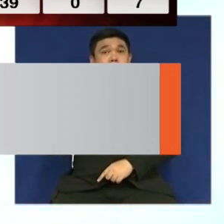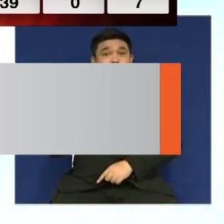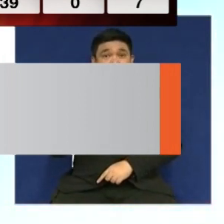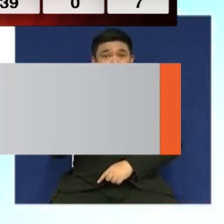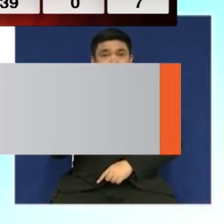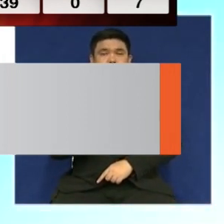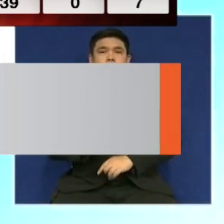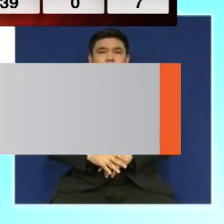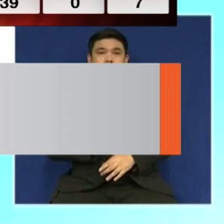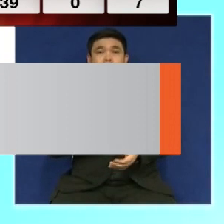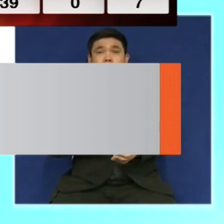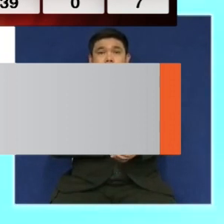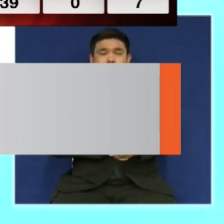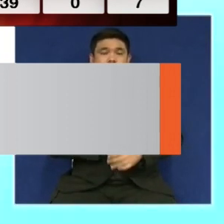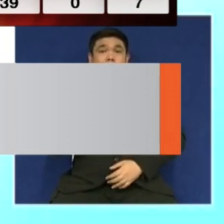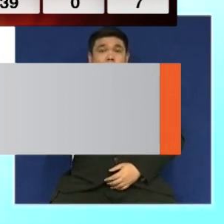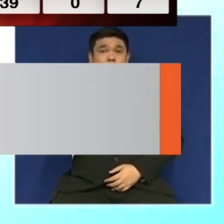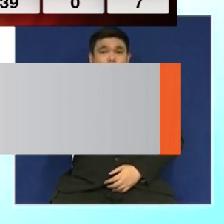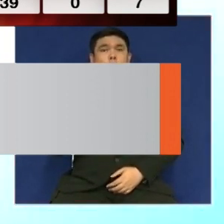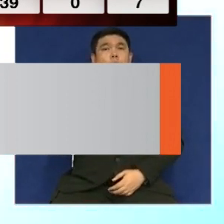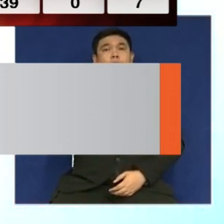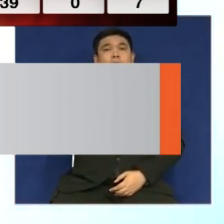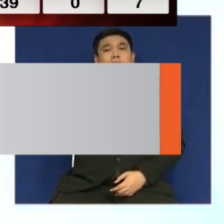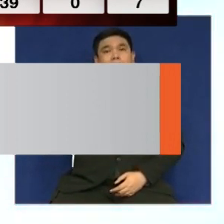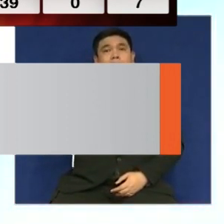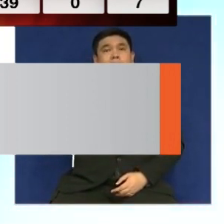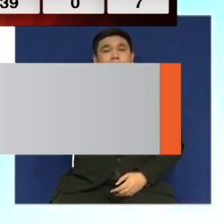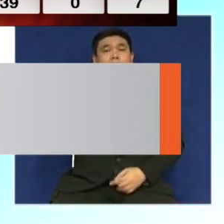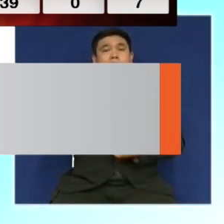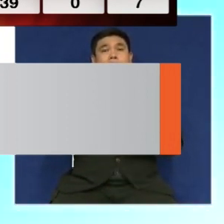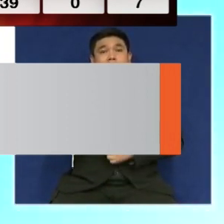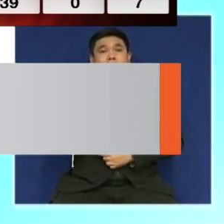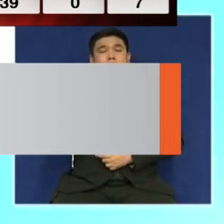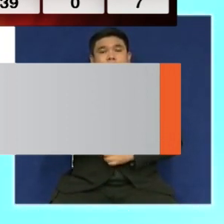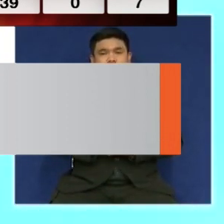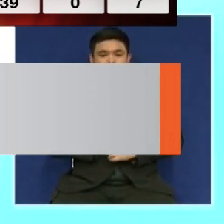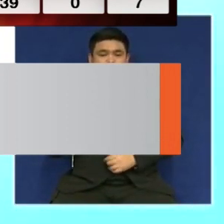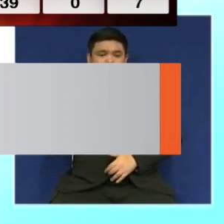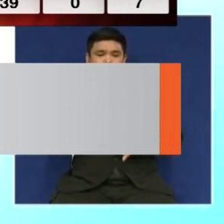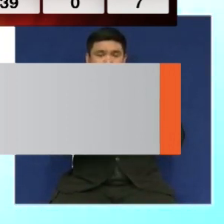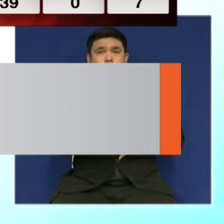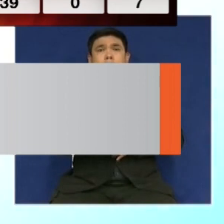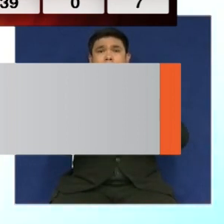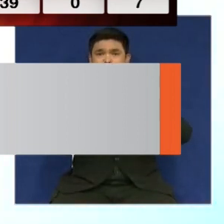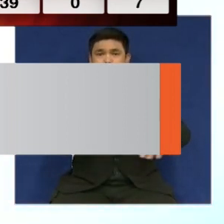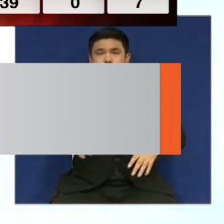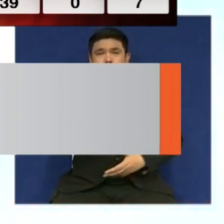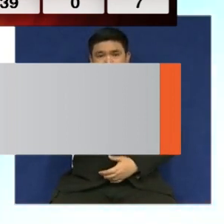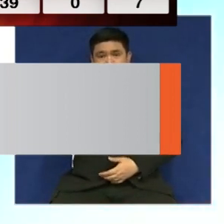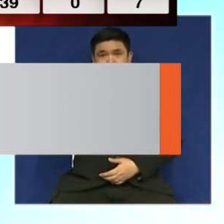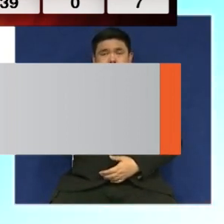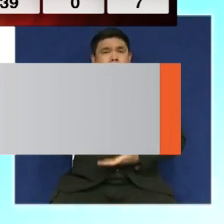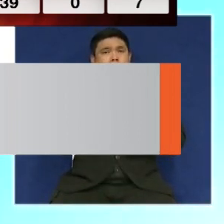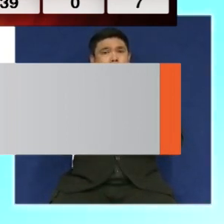ท่านรักษาการนายแพทย์ทรงคุณวุฒินะครับคุณหมอวลัยรัตน์ซึ่งเพิ่งกลับมาจากพื้นที่นะครับจะได้มาเล่าให้ฟังว่าสถานการ